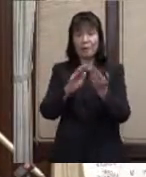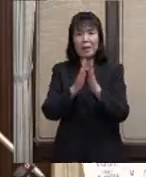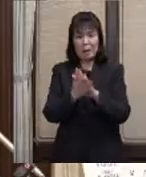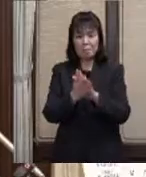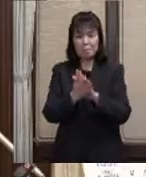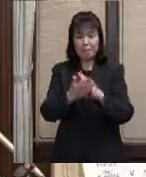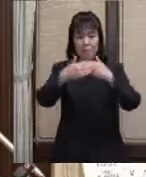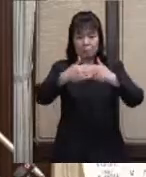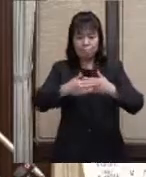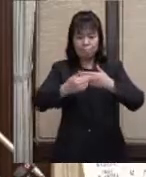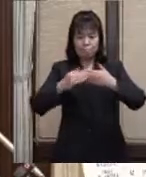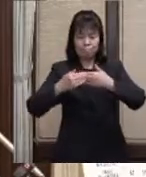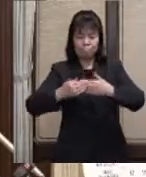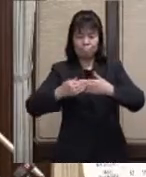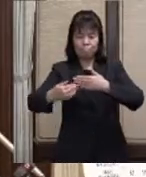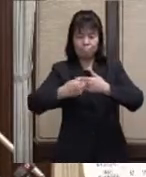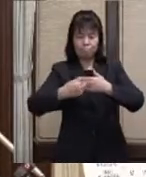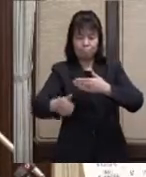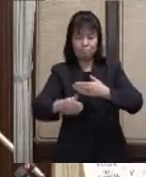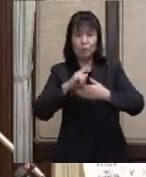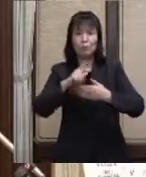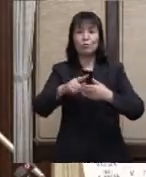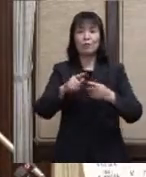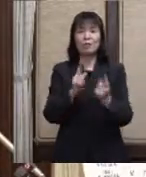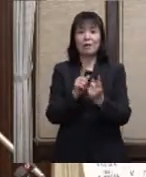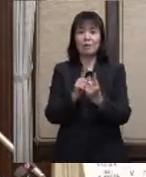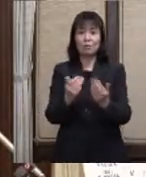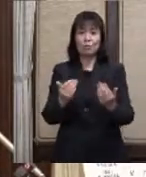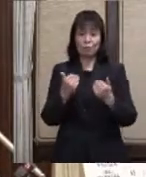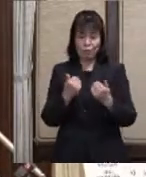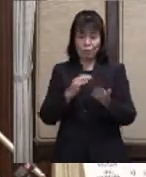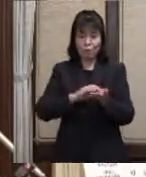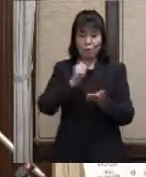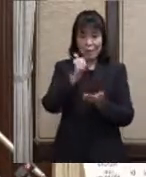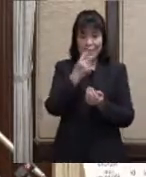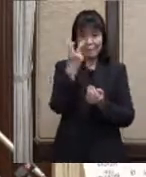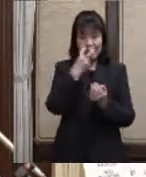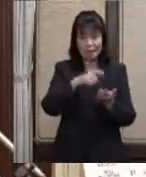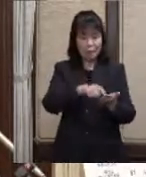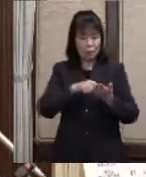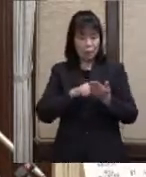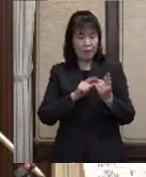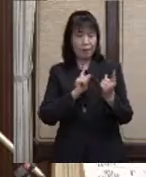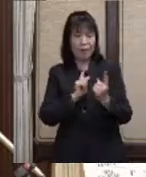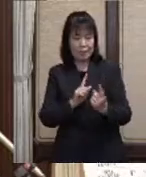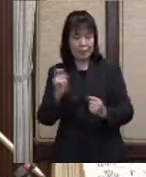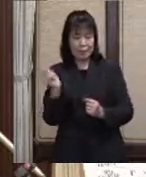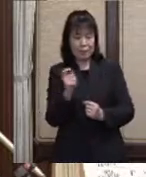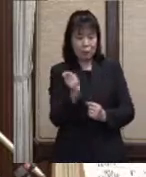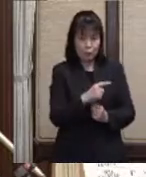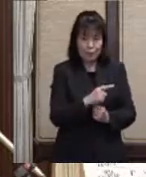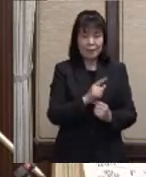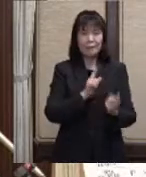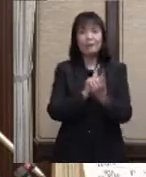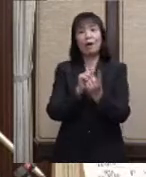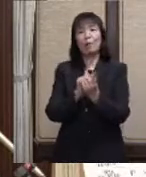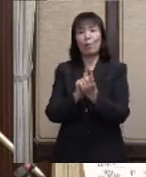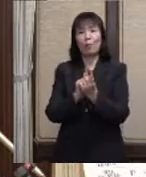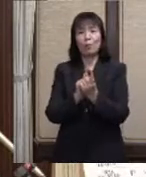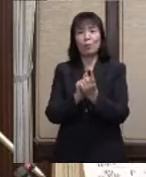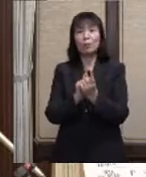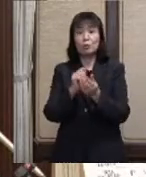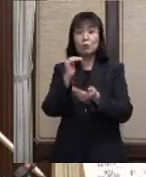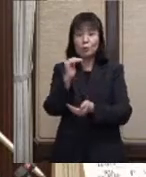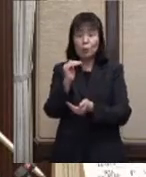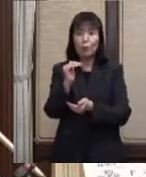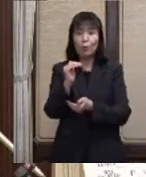り水際対策をしっかりする必要があります。医師からの検査要請に対して迅速に対応